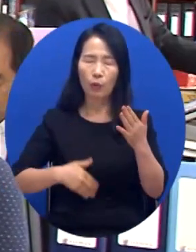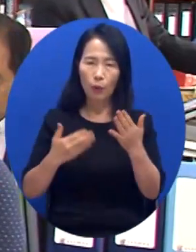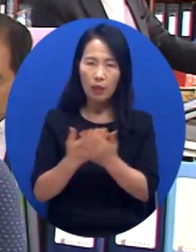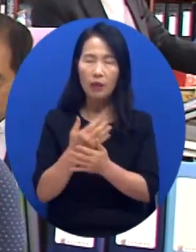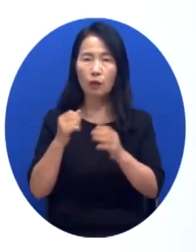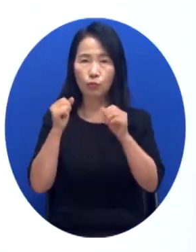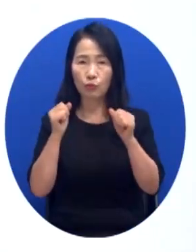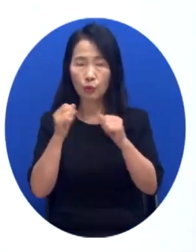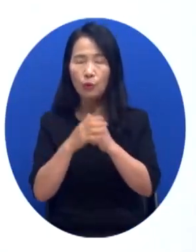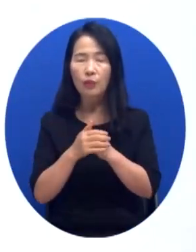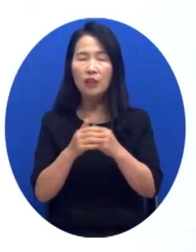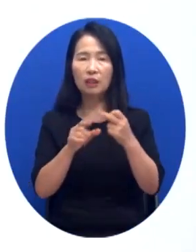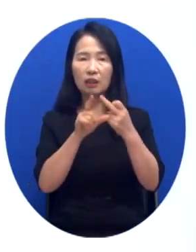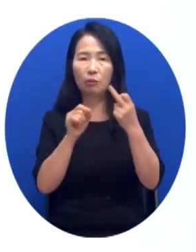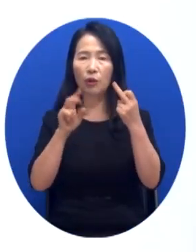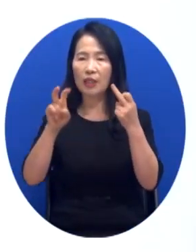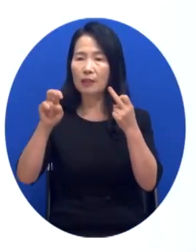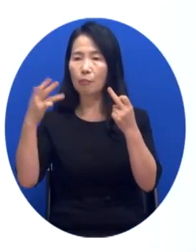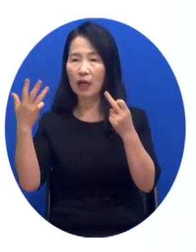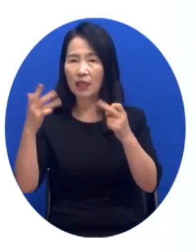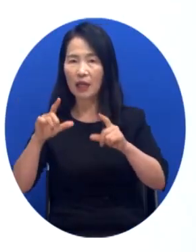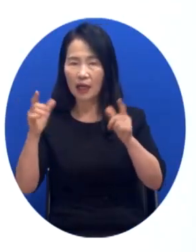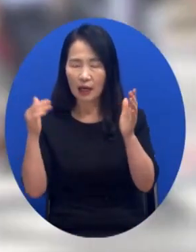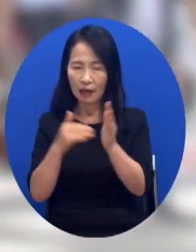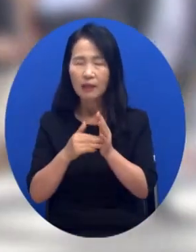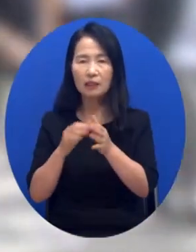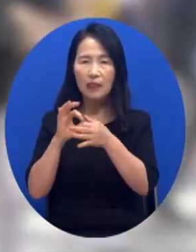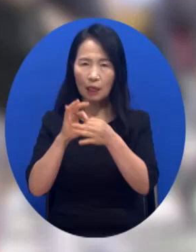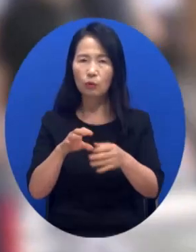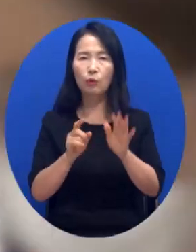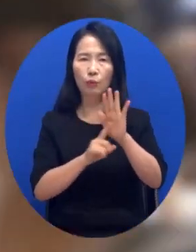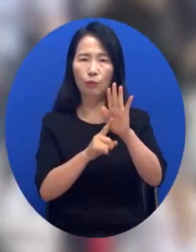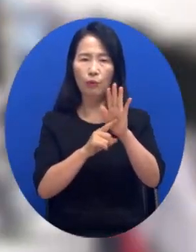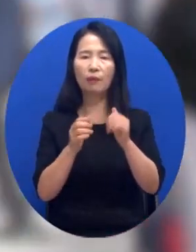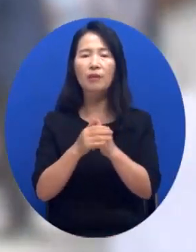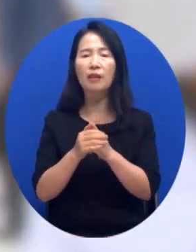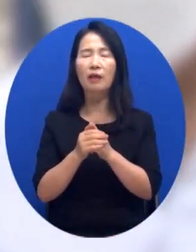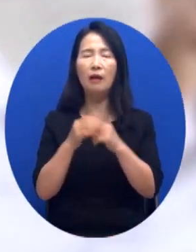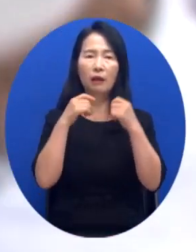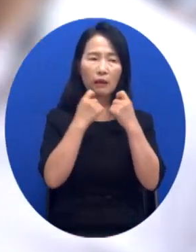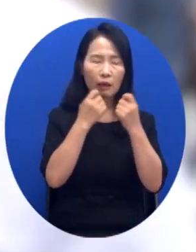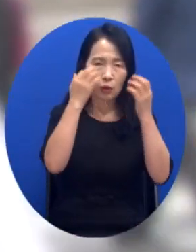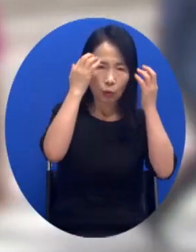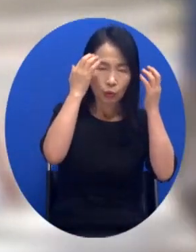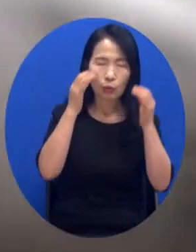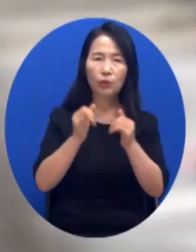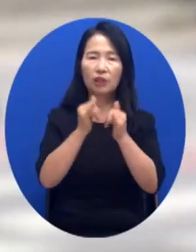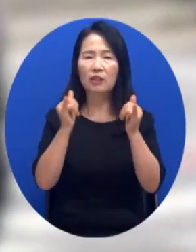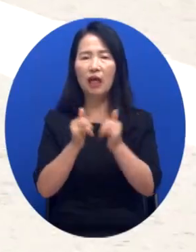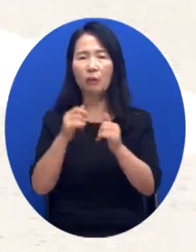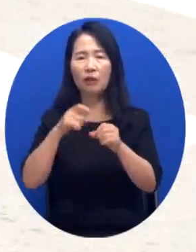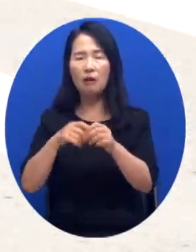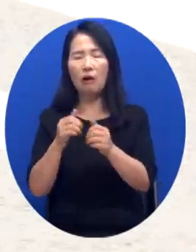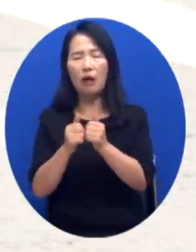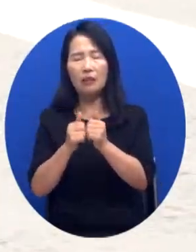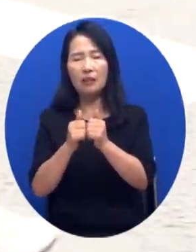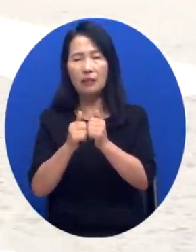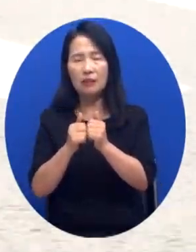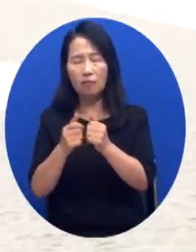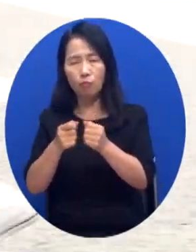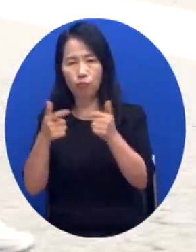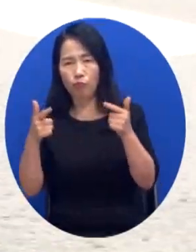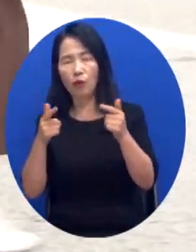오는 12월 28일까지 계속됩니다. 개인의 고통을 비롯해 사회적 갈등까지 동반하고 있는 코로나